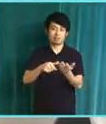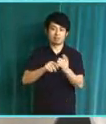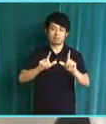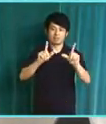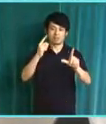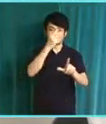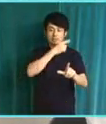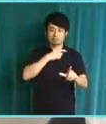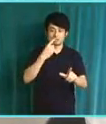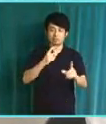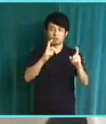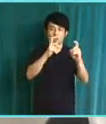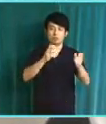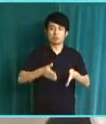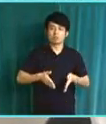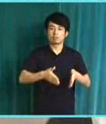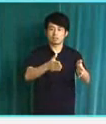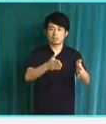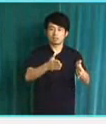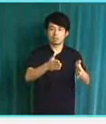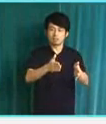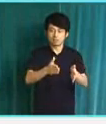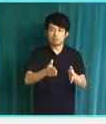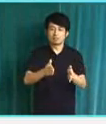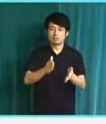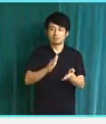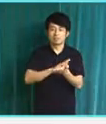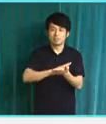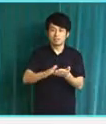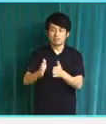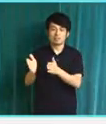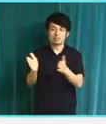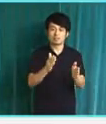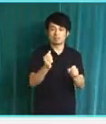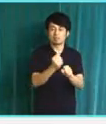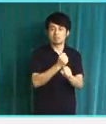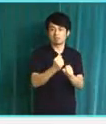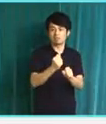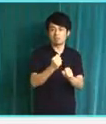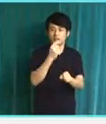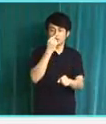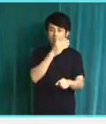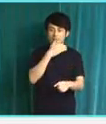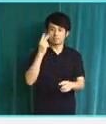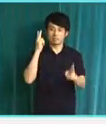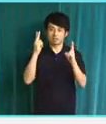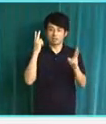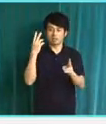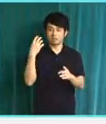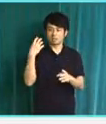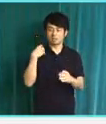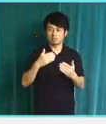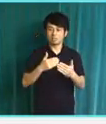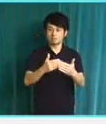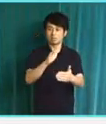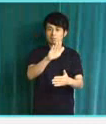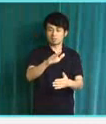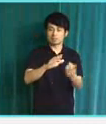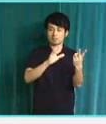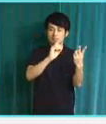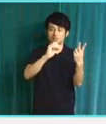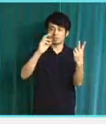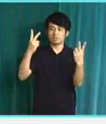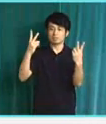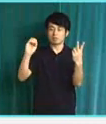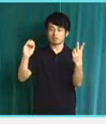ルは、小田原駅東口のお城通り地区再発事業として弊社が開発を進めています。2020年10